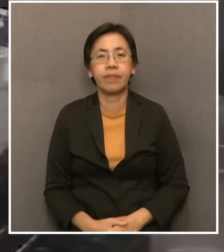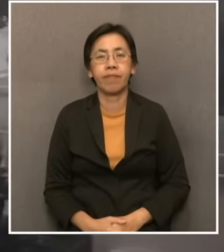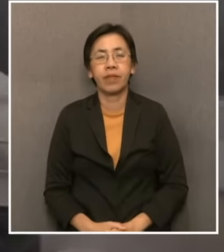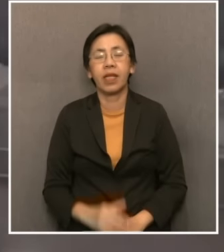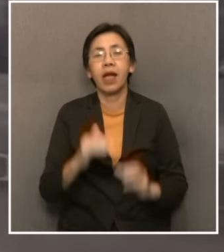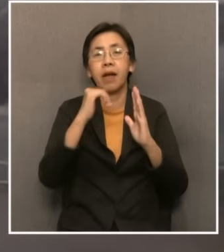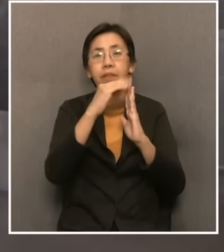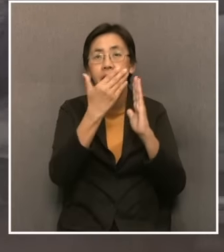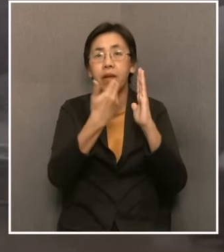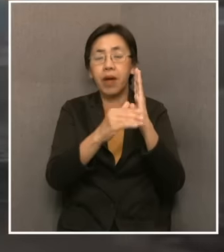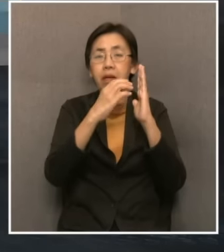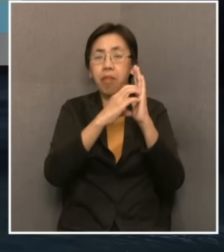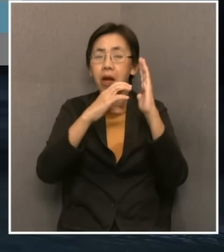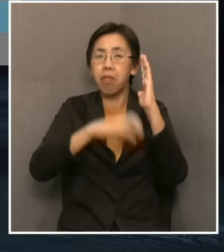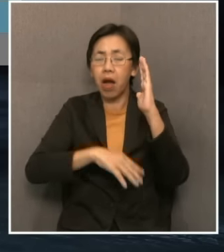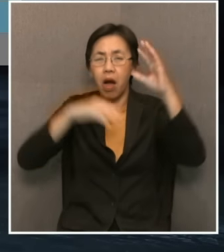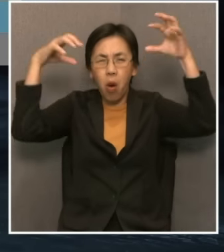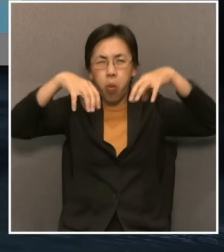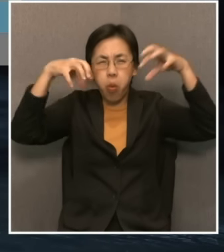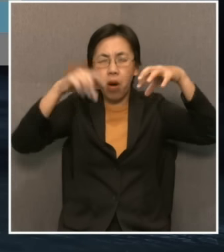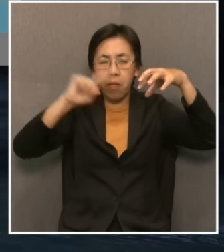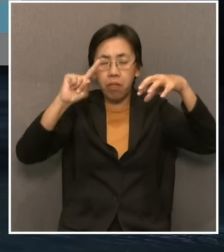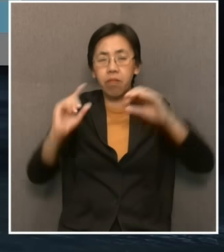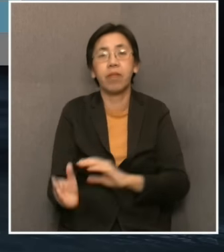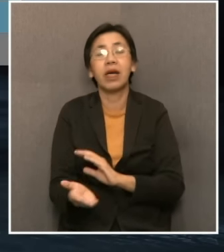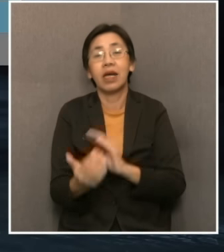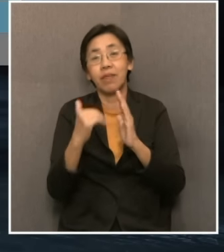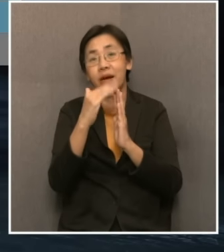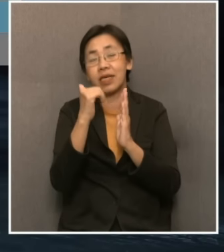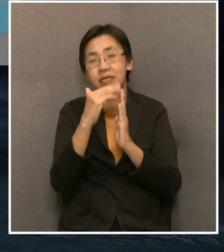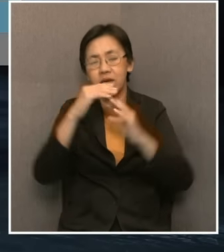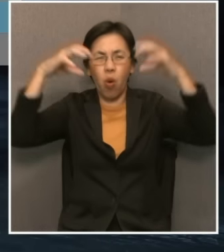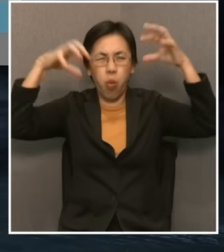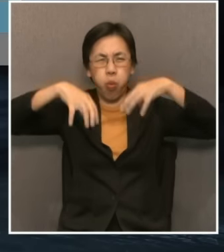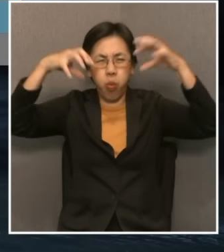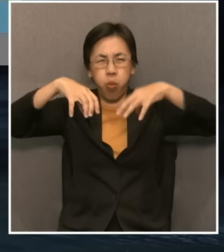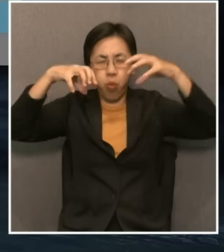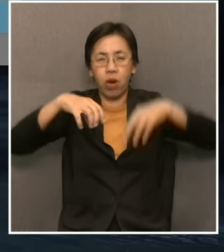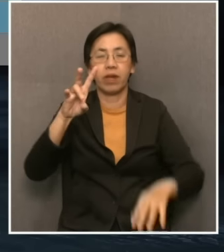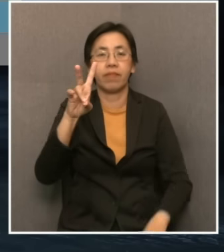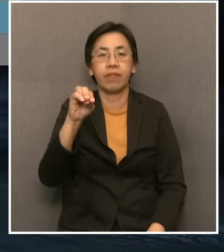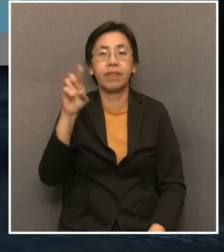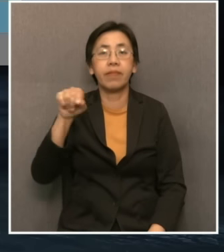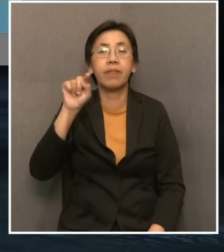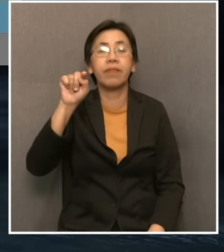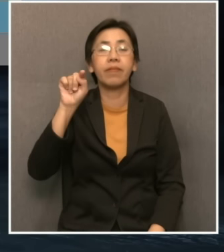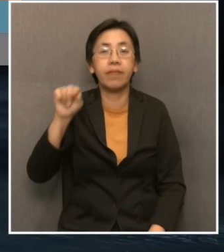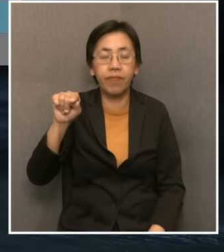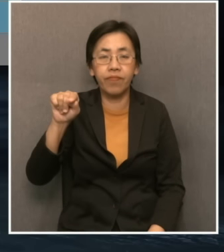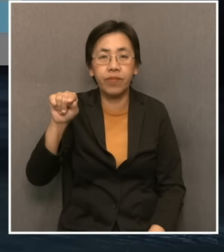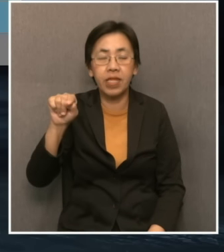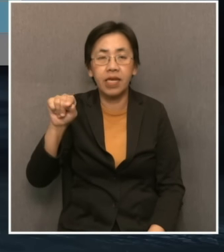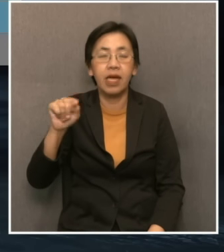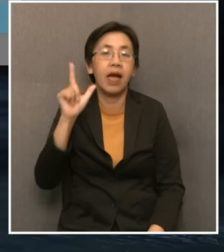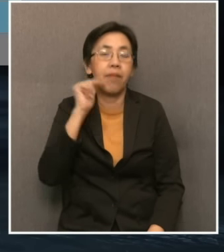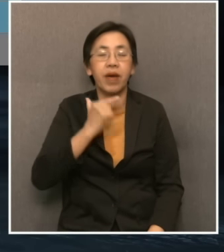ภาคเป็นอย่างไรกันบ้างภาคเหนือวันนี้มีฝนฟ้าคะนองร้อยละ 70ของพื้นที่บริเวณจังหวัด